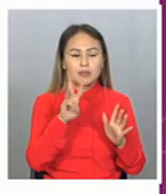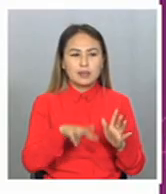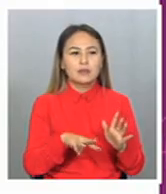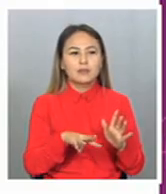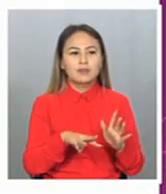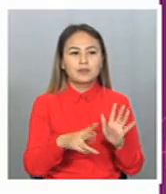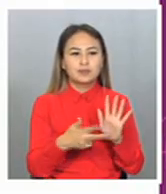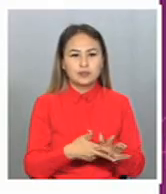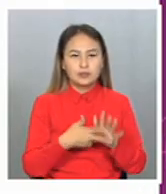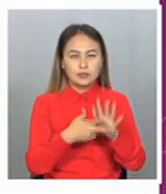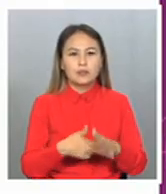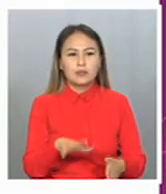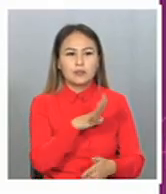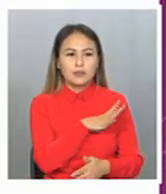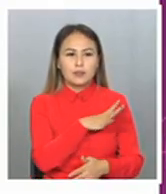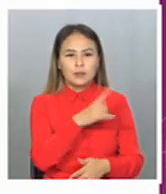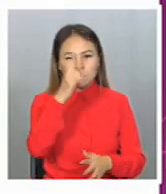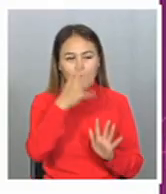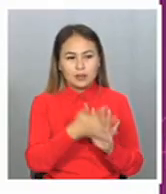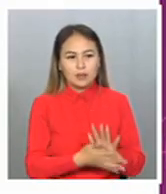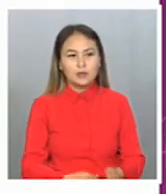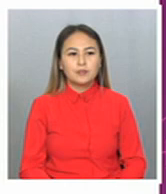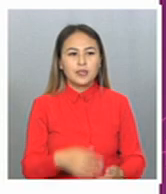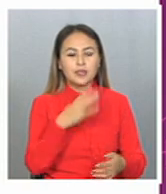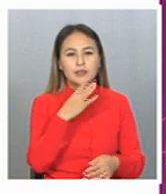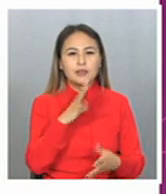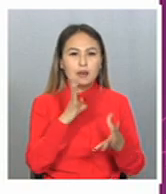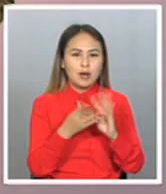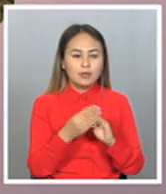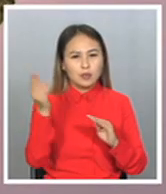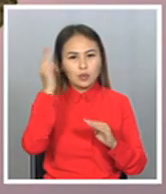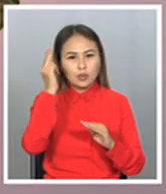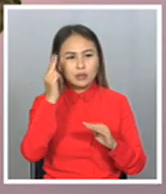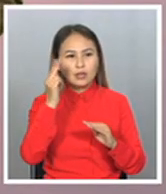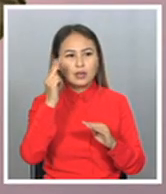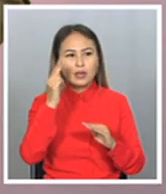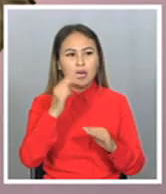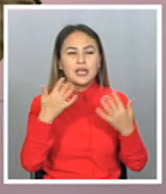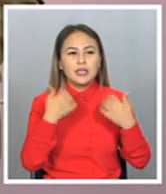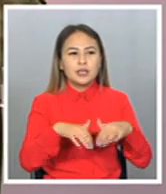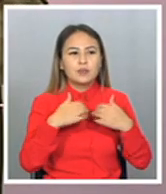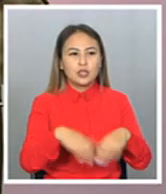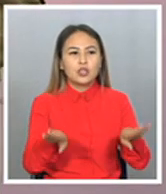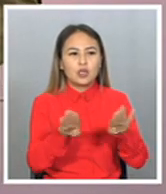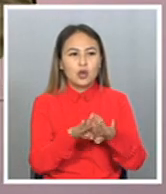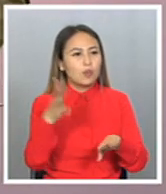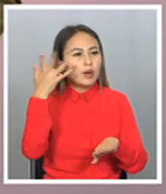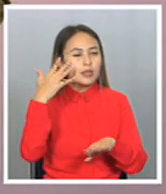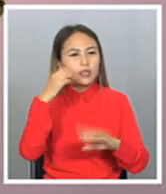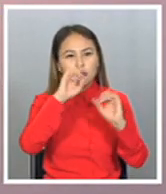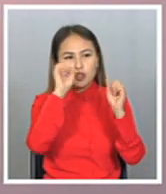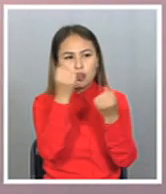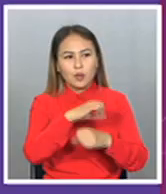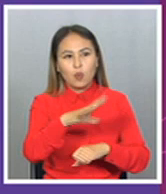8 сағат жүріп өткенін білдік. Сабағымызды қорытындылайық. Есептерді шығару барысында